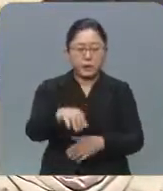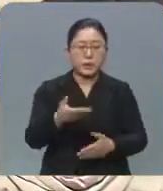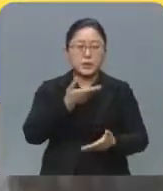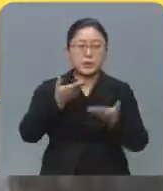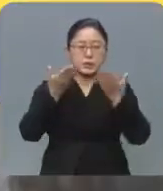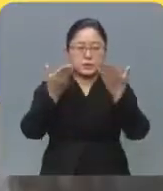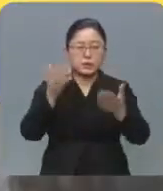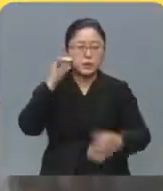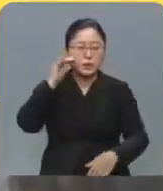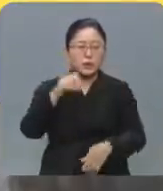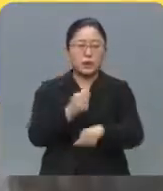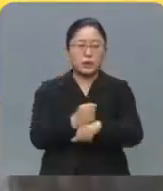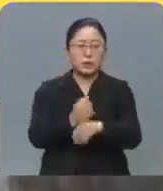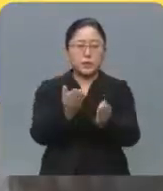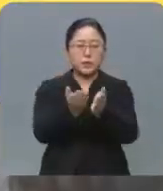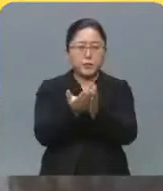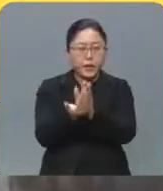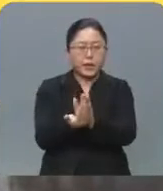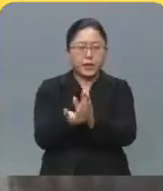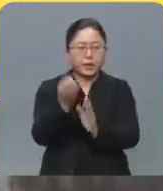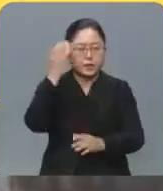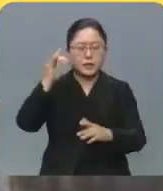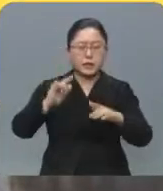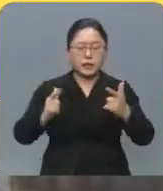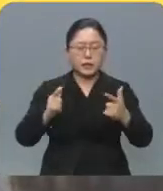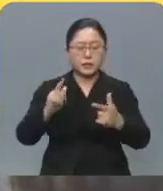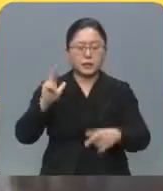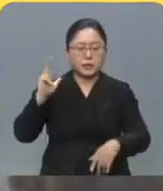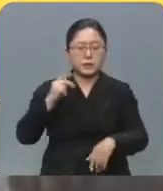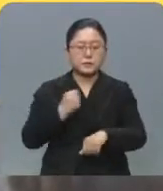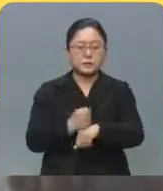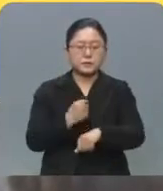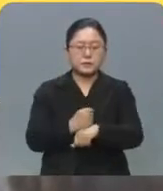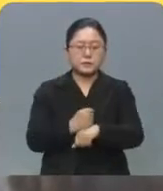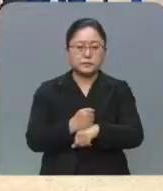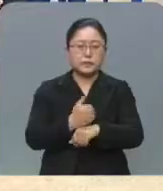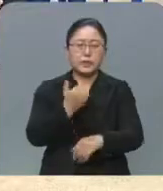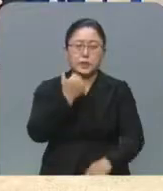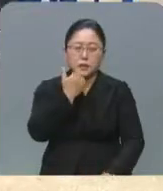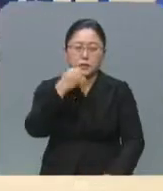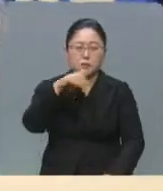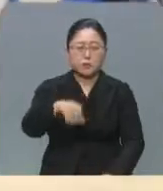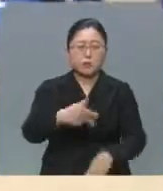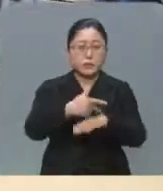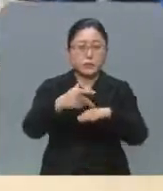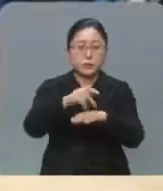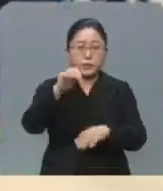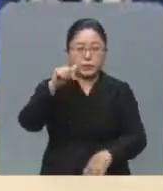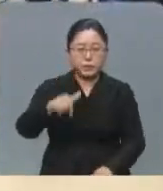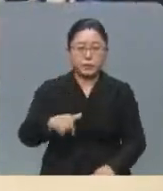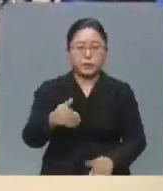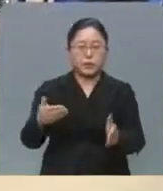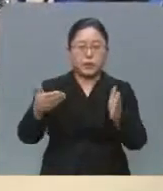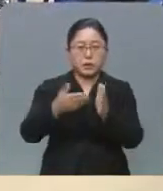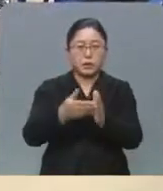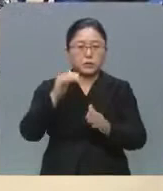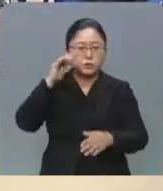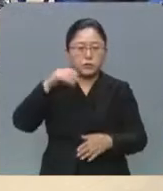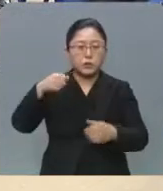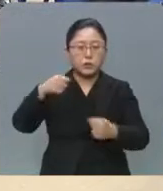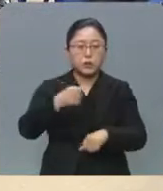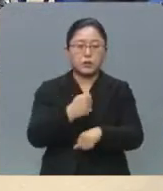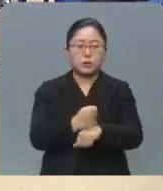희생자들을 기리고 세월호를 잊지 않겠다고 다짐했습니다. 기다림의 공간인 진도 팽목항에서는 추모 공연이